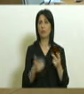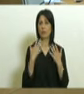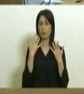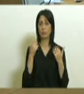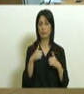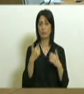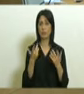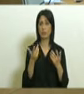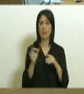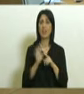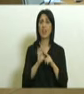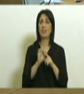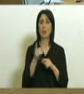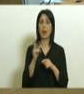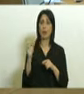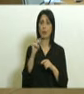რატო ნერვიულ?